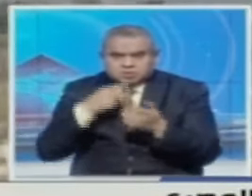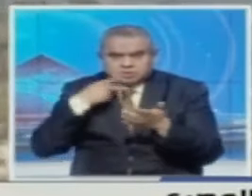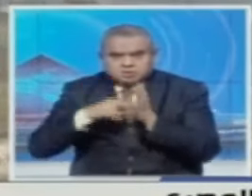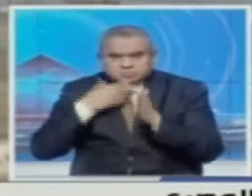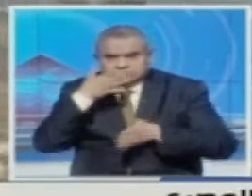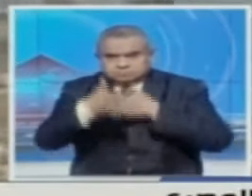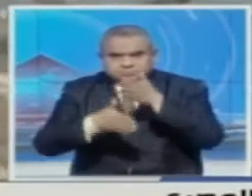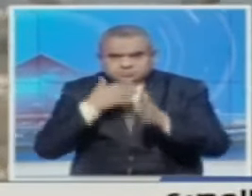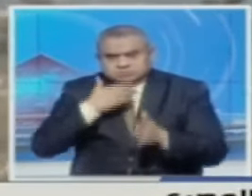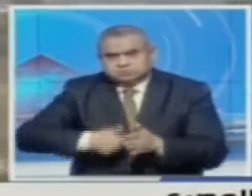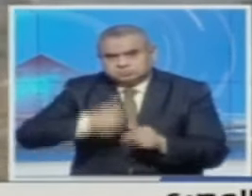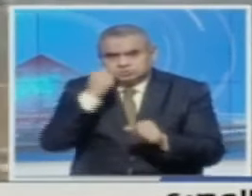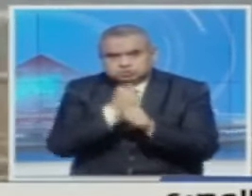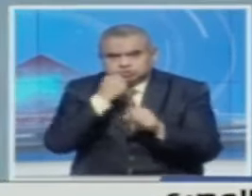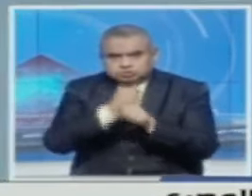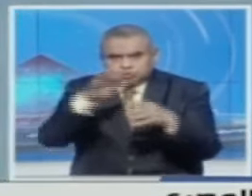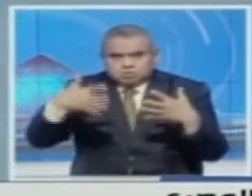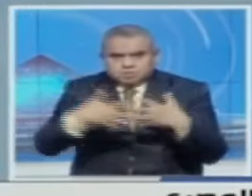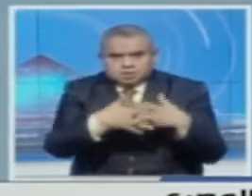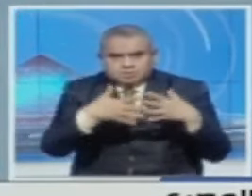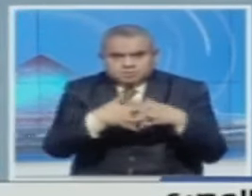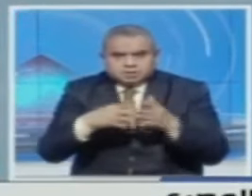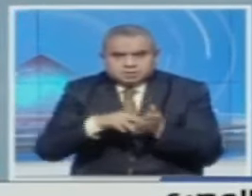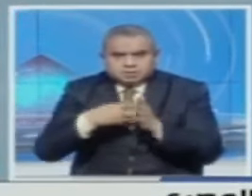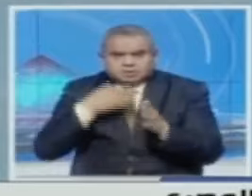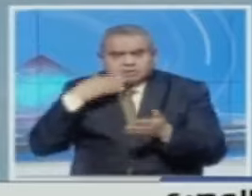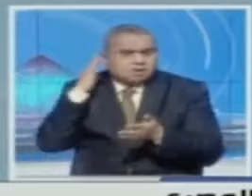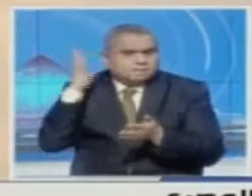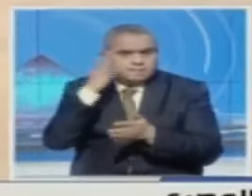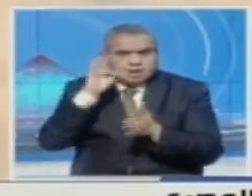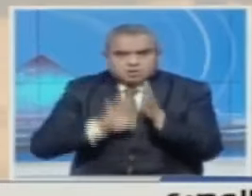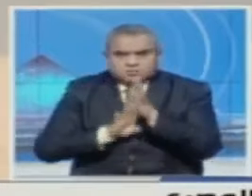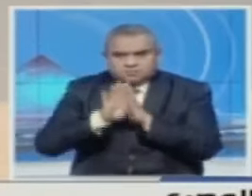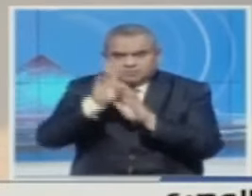إدارة مهمة مشتركة باحترافية عالية.